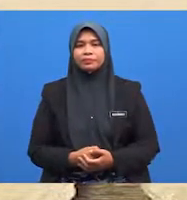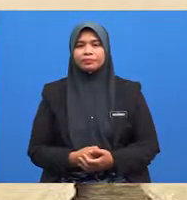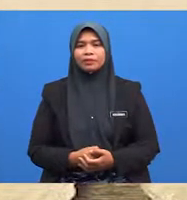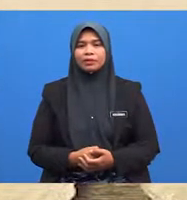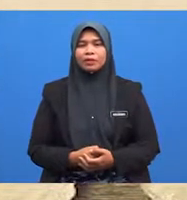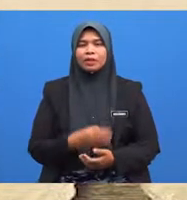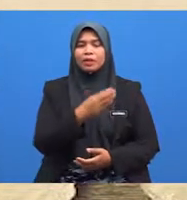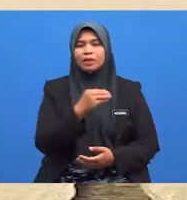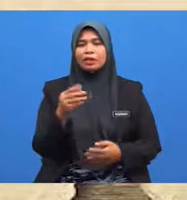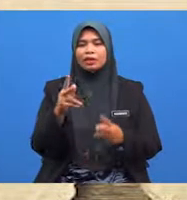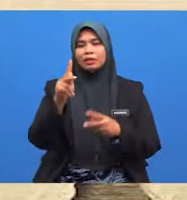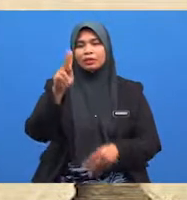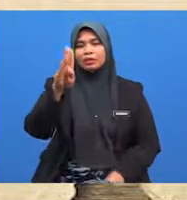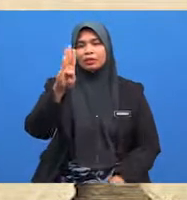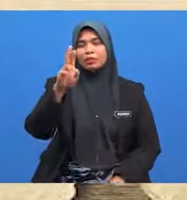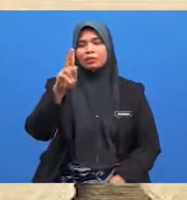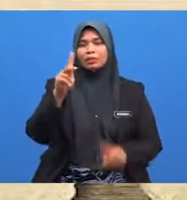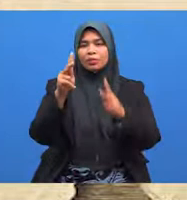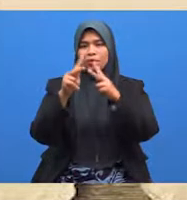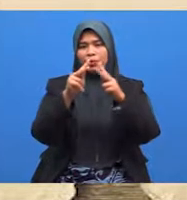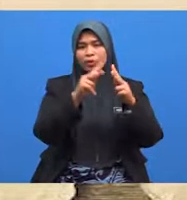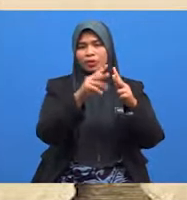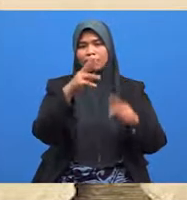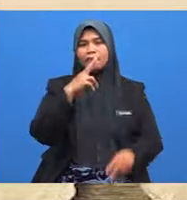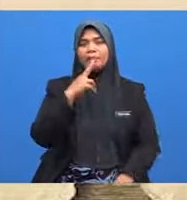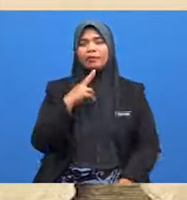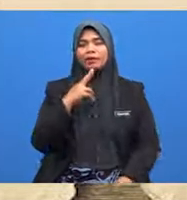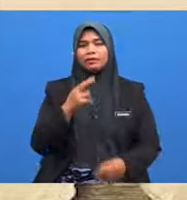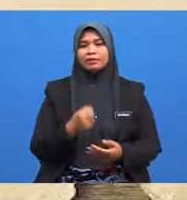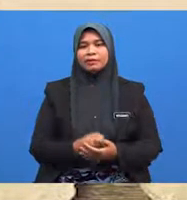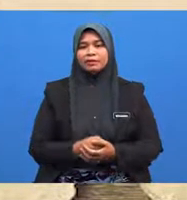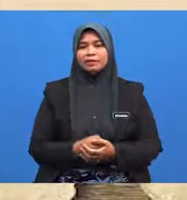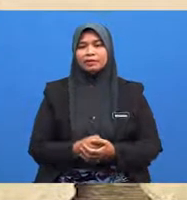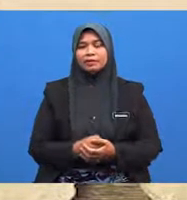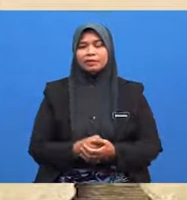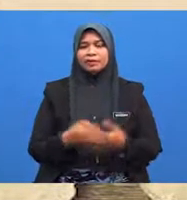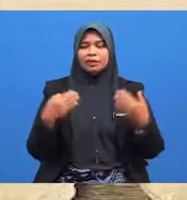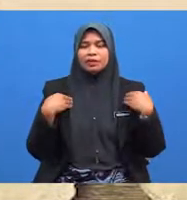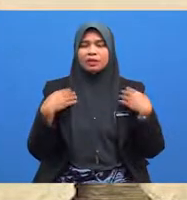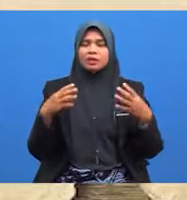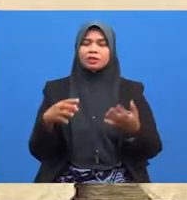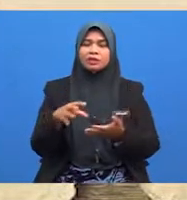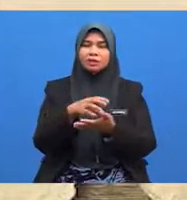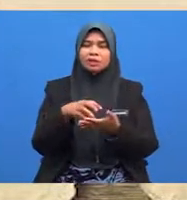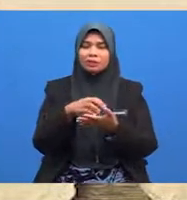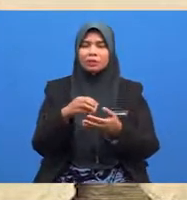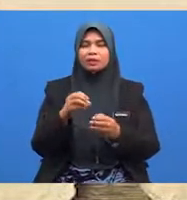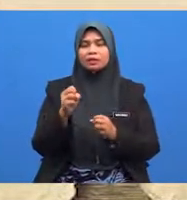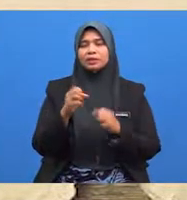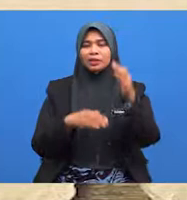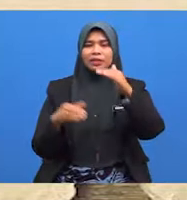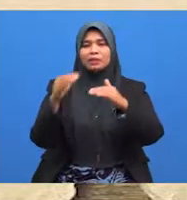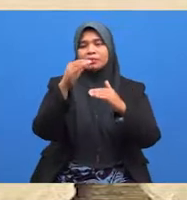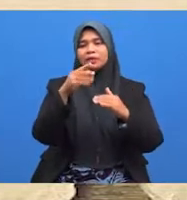dan Kubu Merah atau Kota Merah, Red Fort, adalah campuran seni bina Parsi dan India.